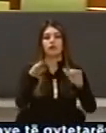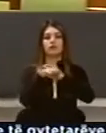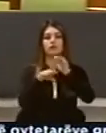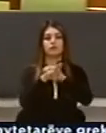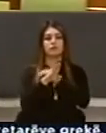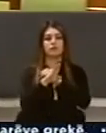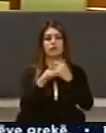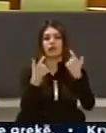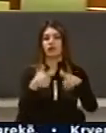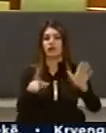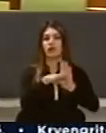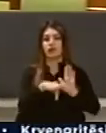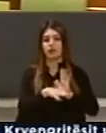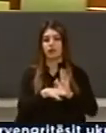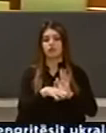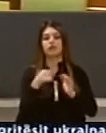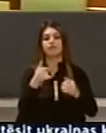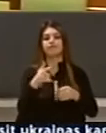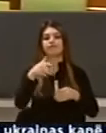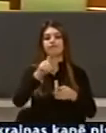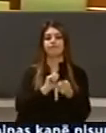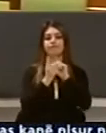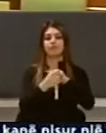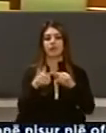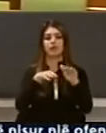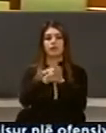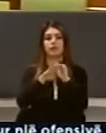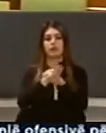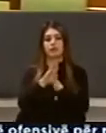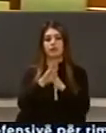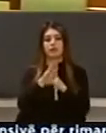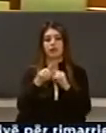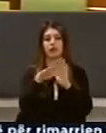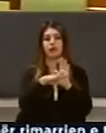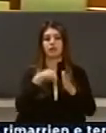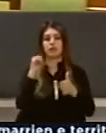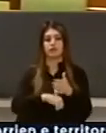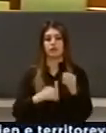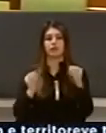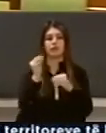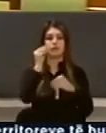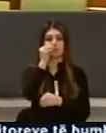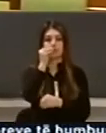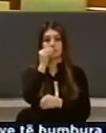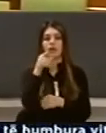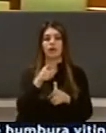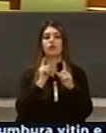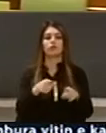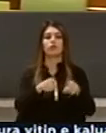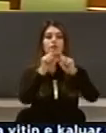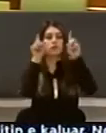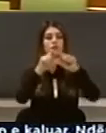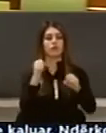që migrimi ilegal të jetë në rritje. Mu për këtë, qeveria duhet të intensifikoj punët rreth përmbushjes së kritereve